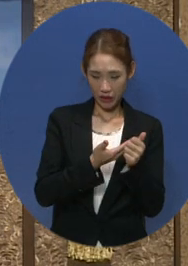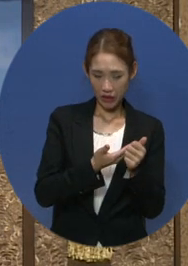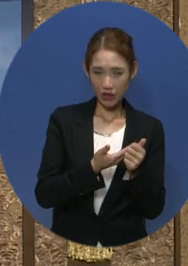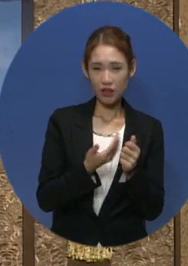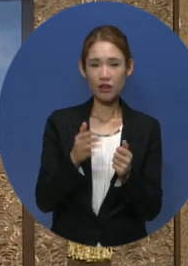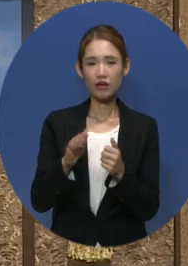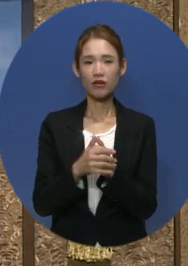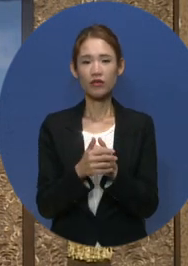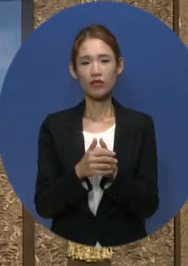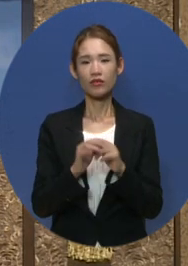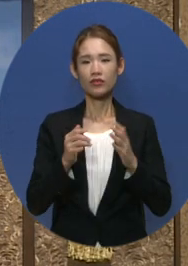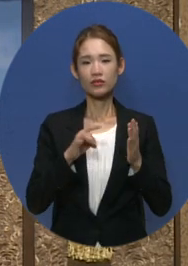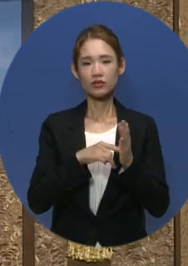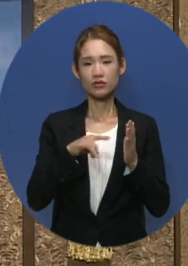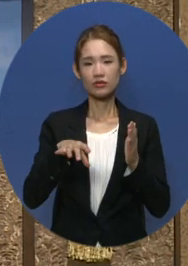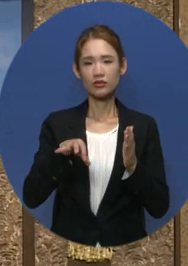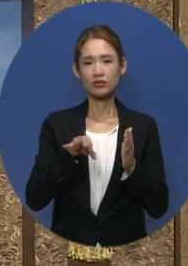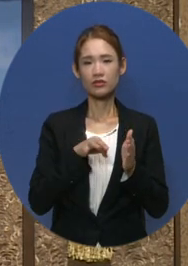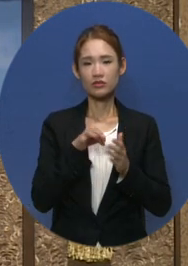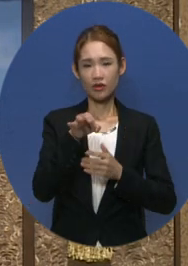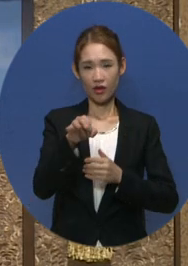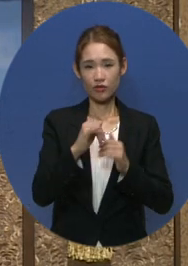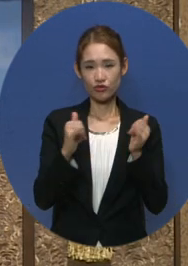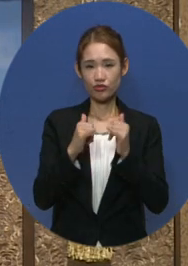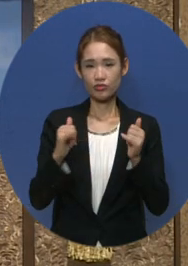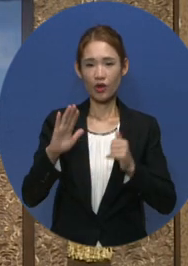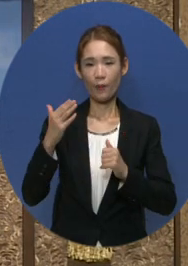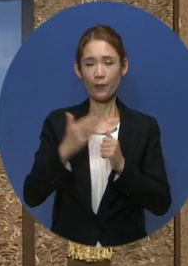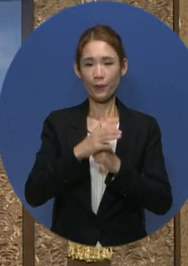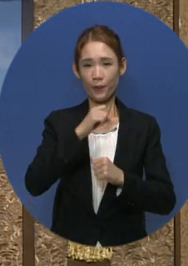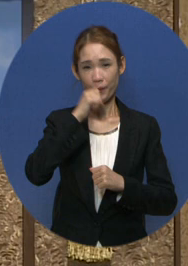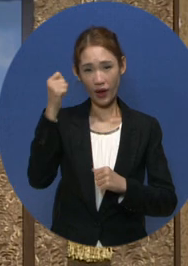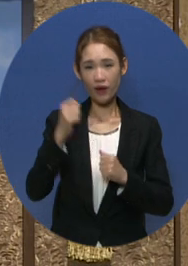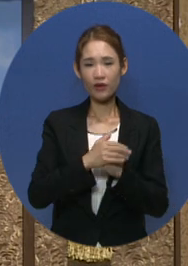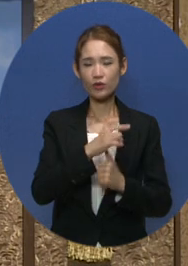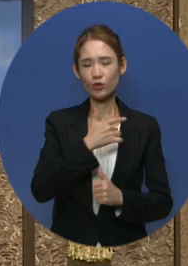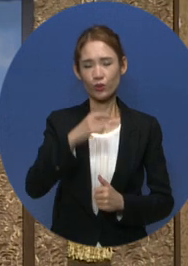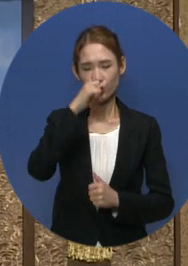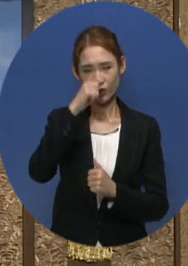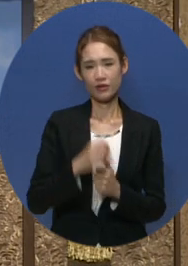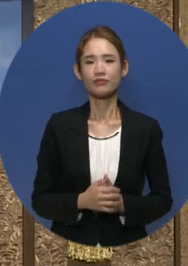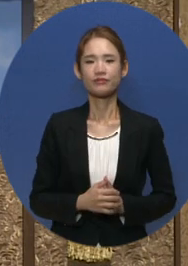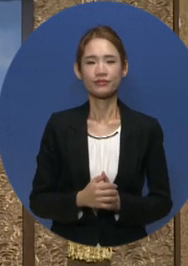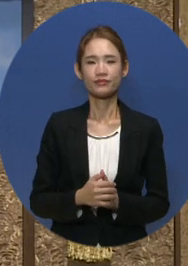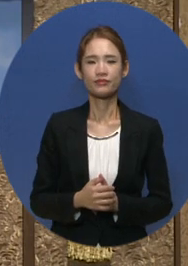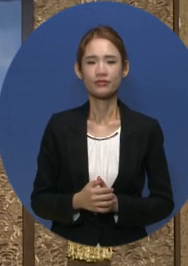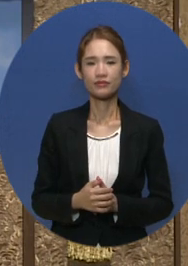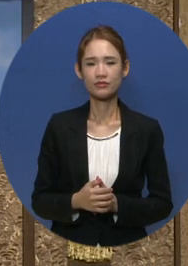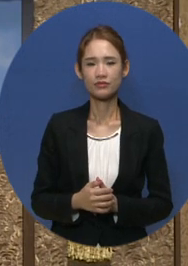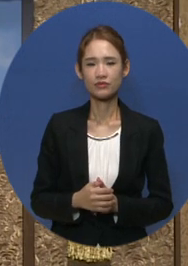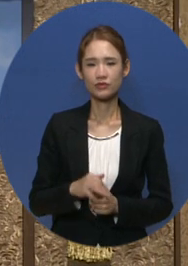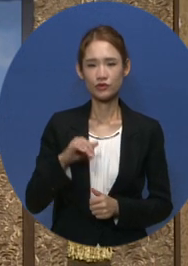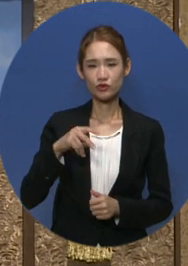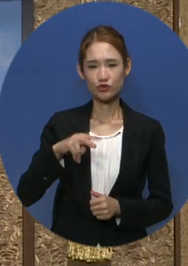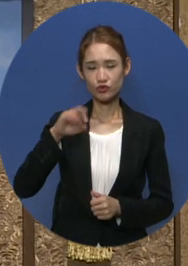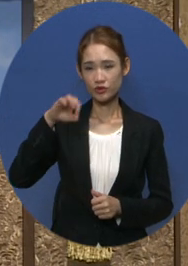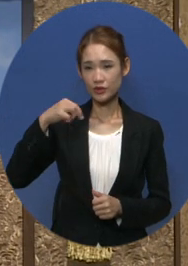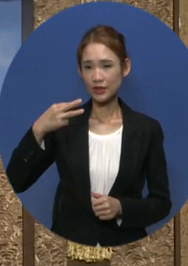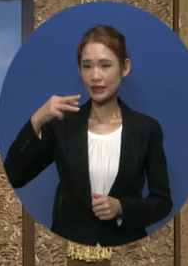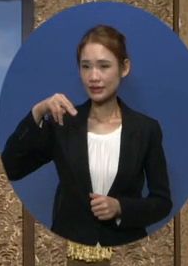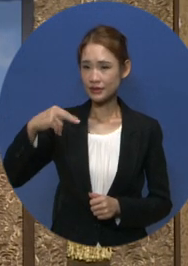네. 이 국가에 세금을 낼 수 있는 시민이 되었으니 얼마나 좋은 일입니까? 그러니까요. 예, 그래서 이